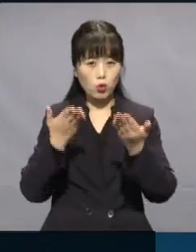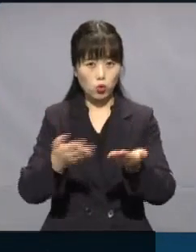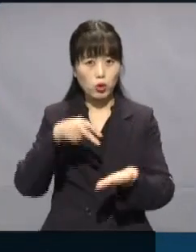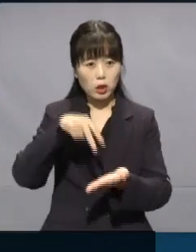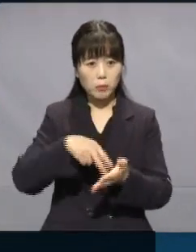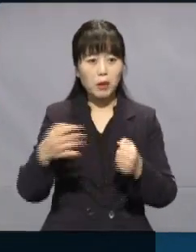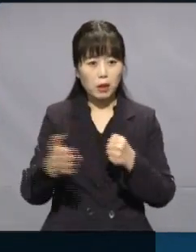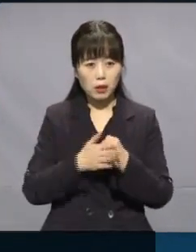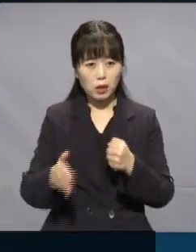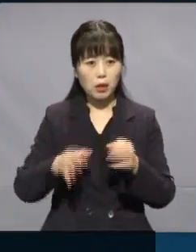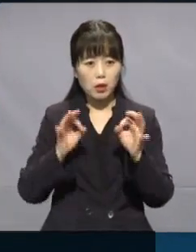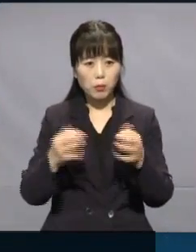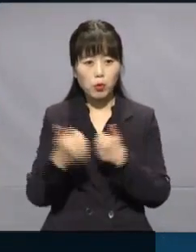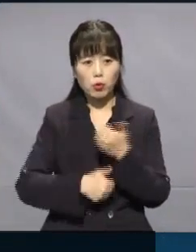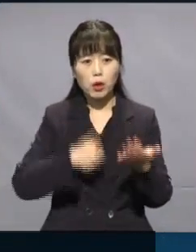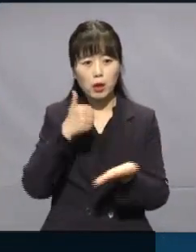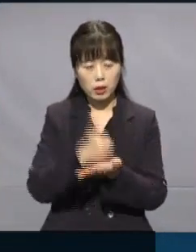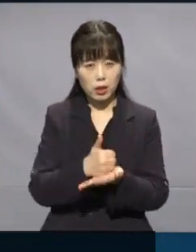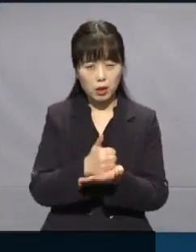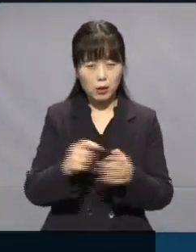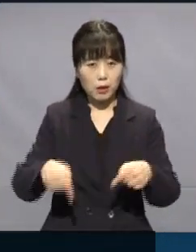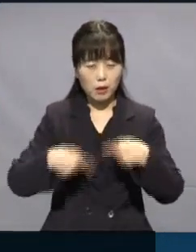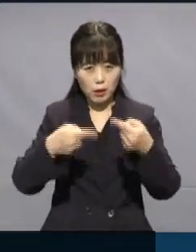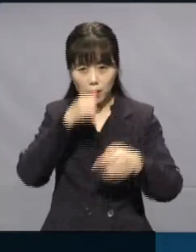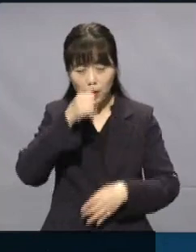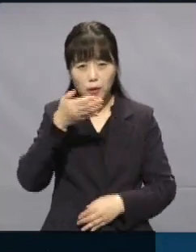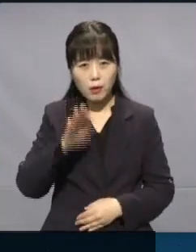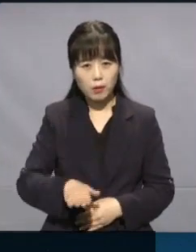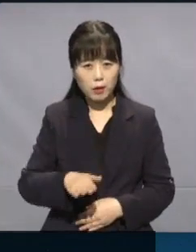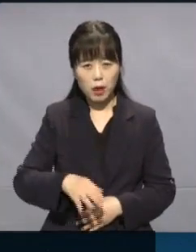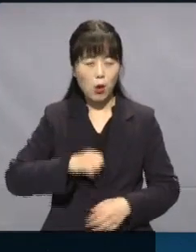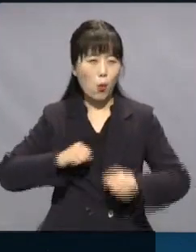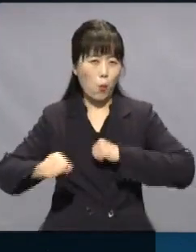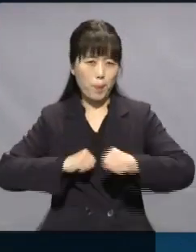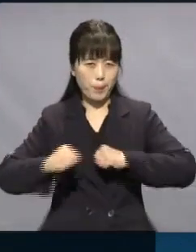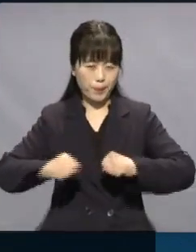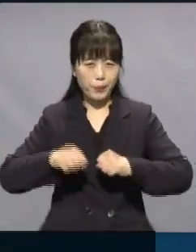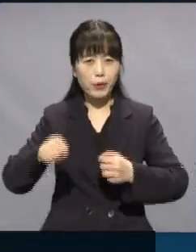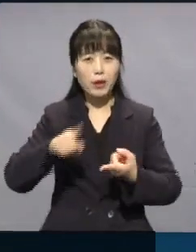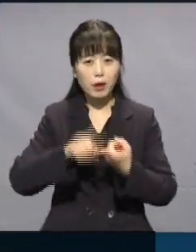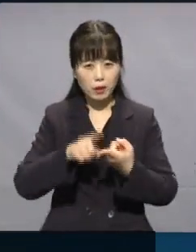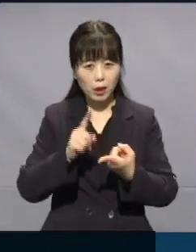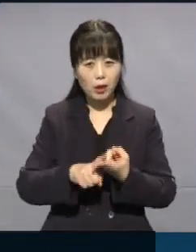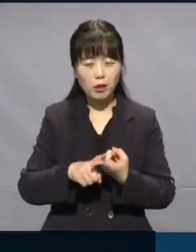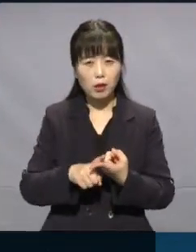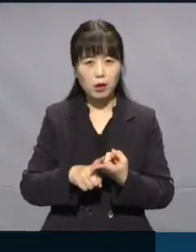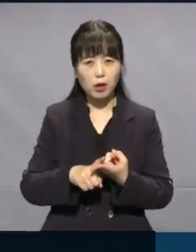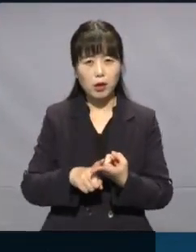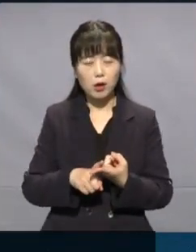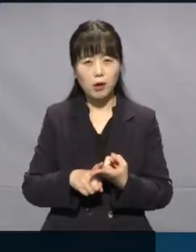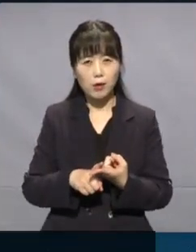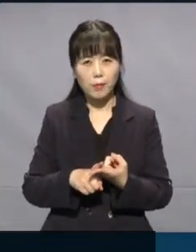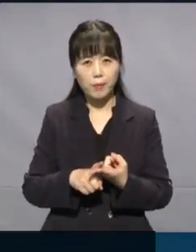뭐 금융위원장까지 나섰는데 조금 더 어 활발하게 이런 부분들에 대해서는이